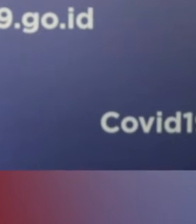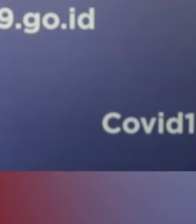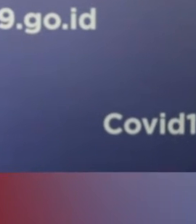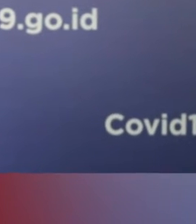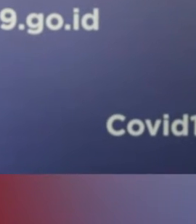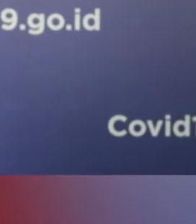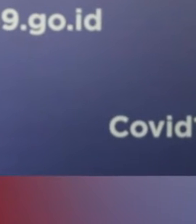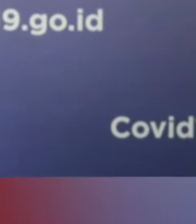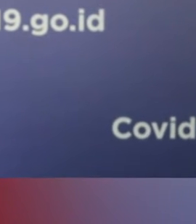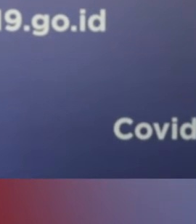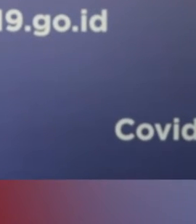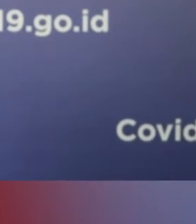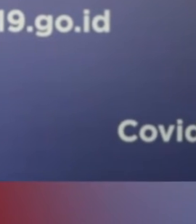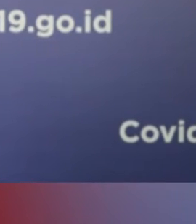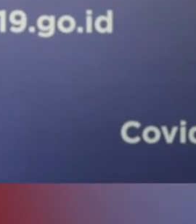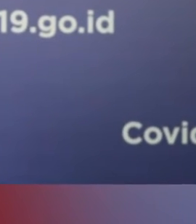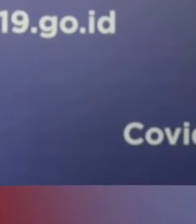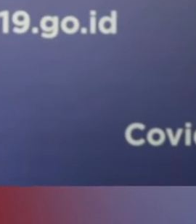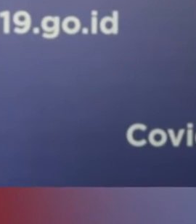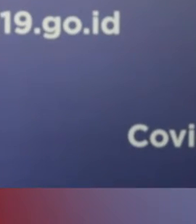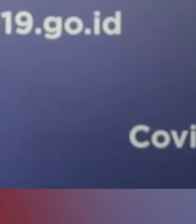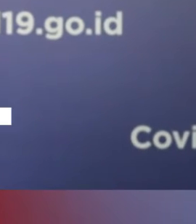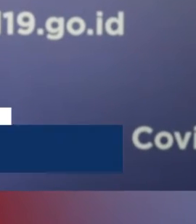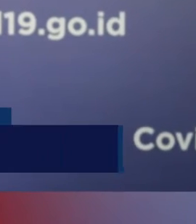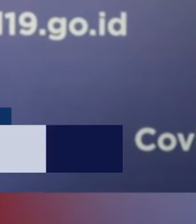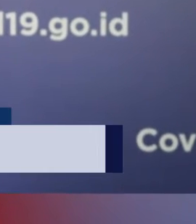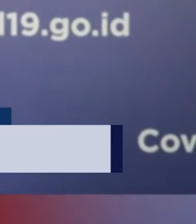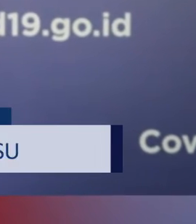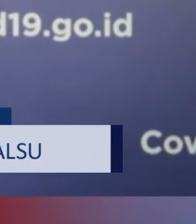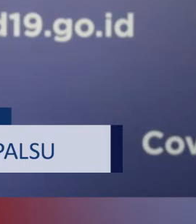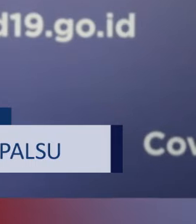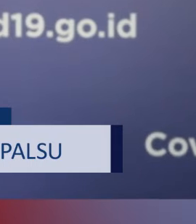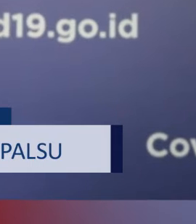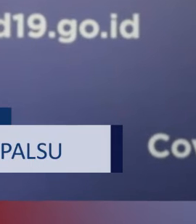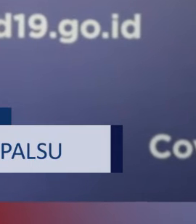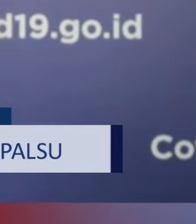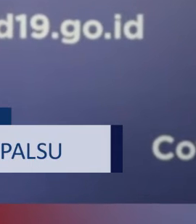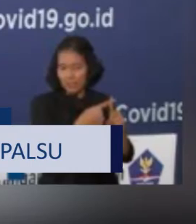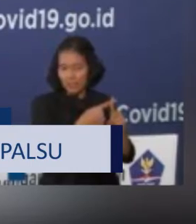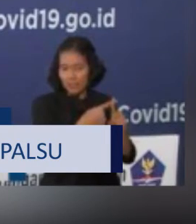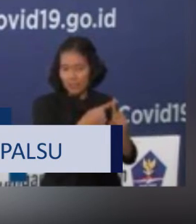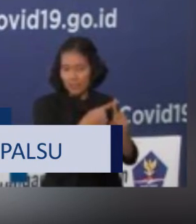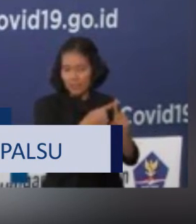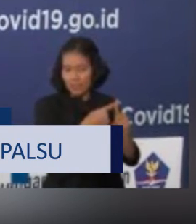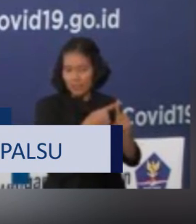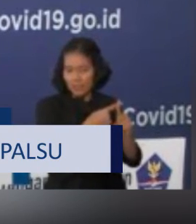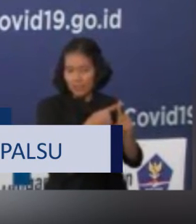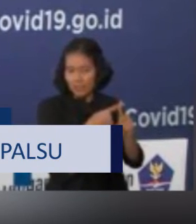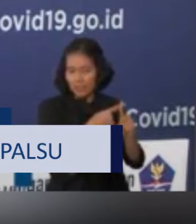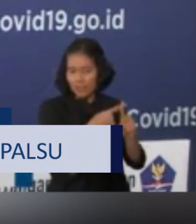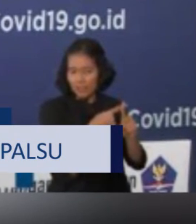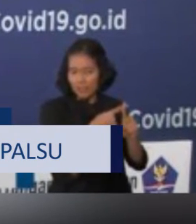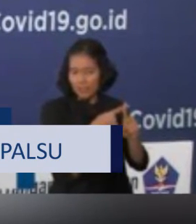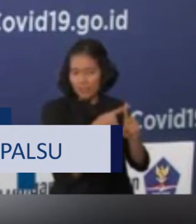Kementerian Kesehatan bekerja sama dengan aparat penegak hukum untuk menindak tegas peredaran masker medis palsu. Hal itu